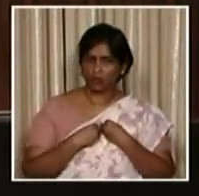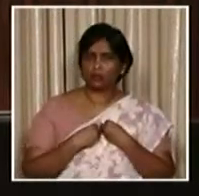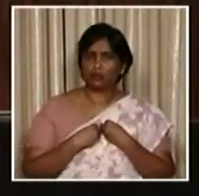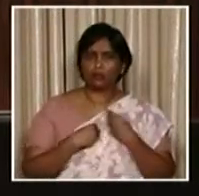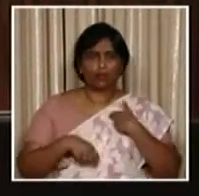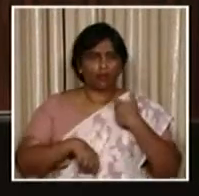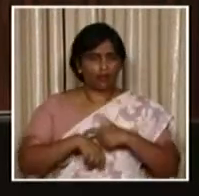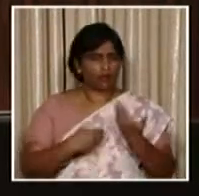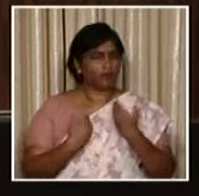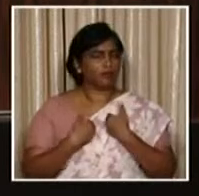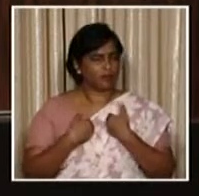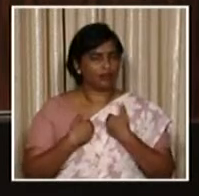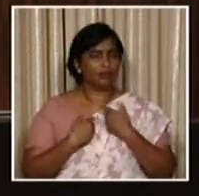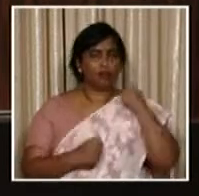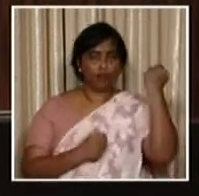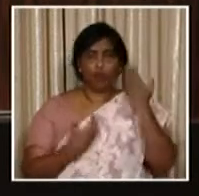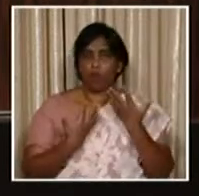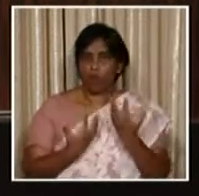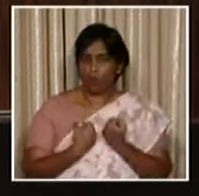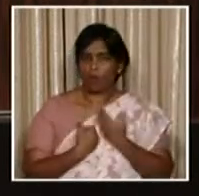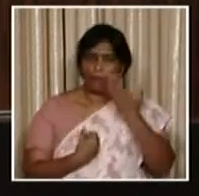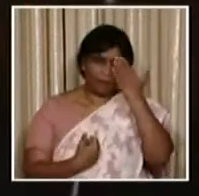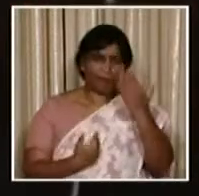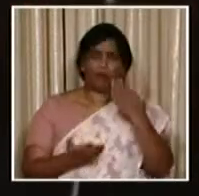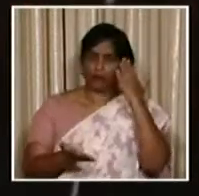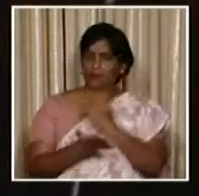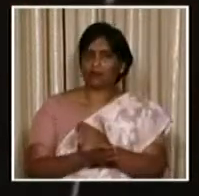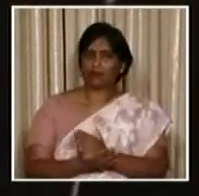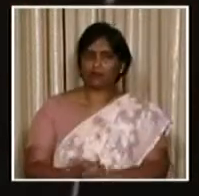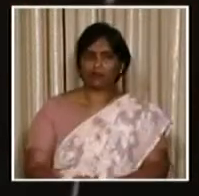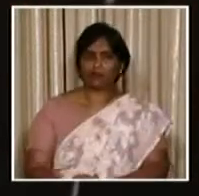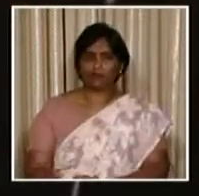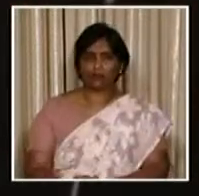කිව්වේ ඒක කරුණා කරලා නිශ්ශබ්ද වෙන්න කරුණා කරලා නිශ්ශබ්ද වෙන්න